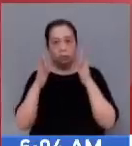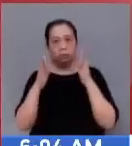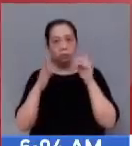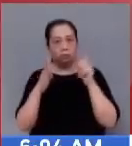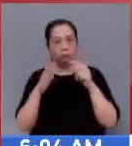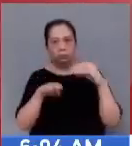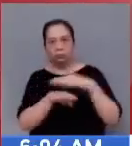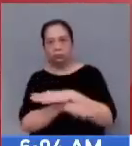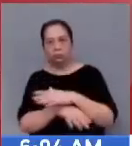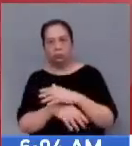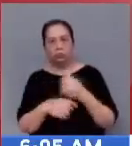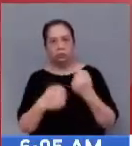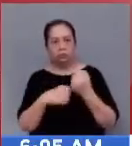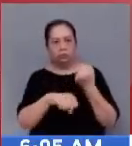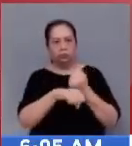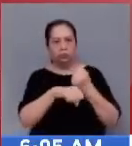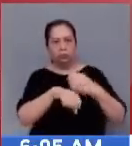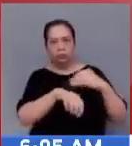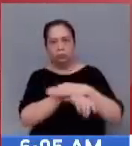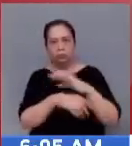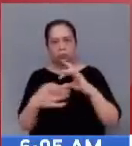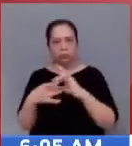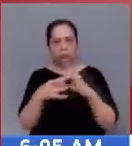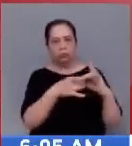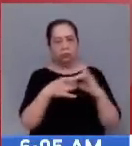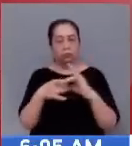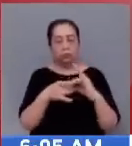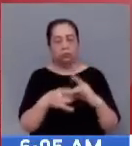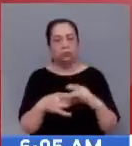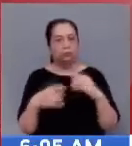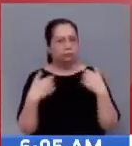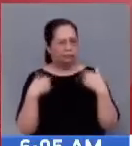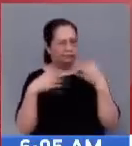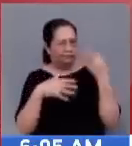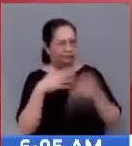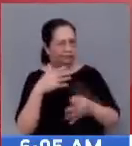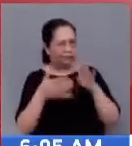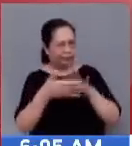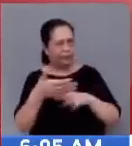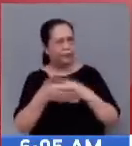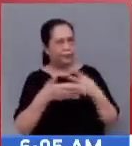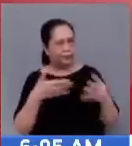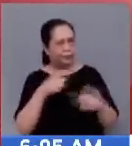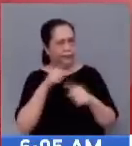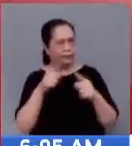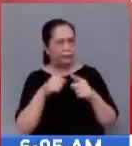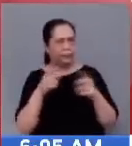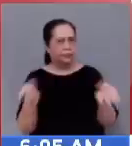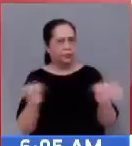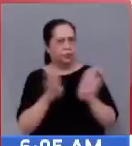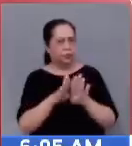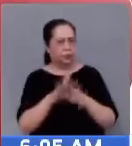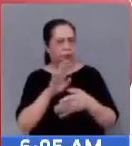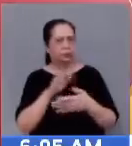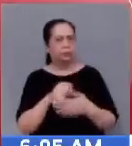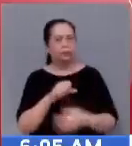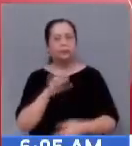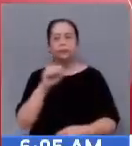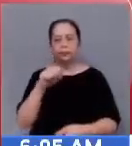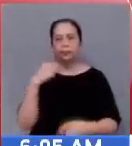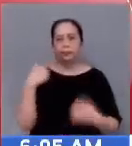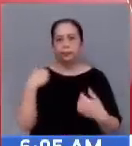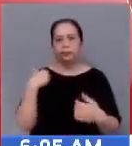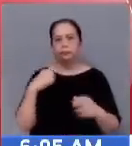ibang structure. Opo. Pero may final, ano na po ba tayo? May final schedule na talaga tayo ng total closure, Engineer? Apo. Meron na po.